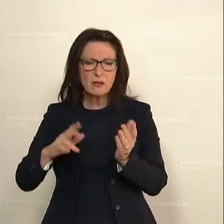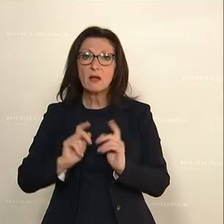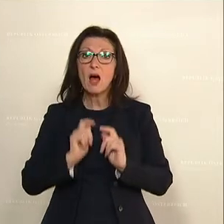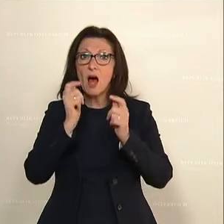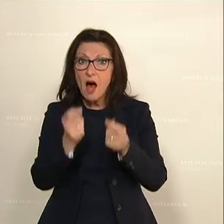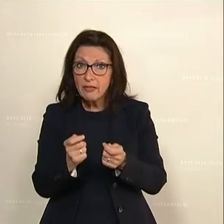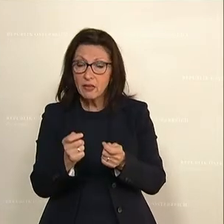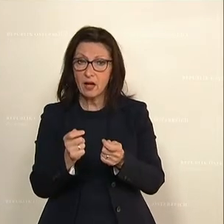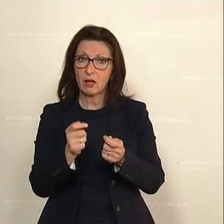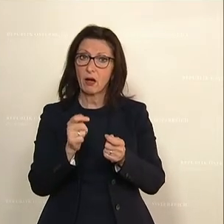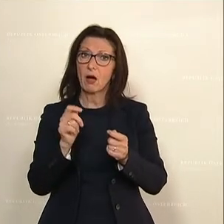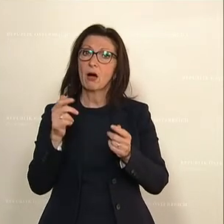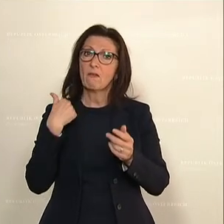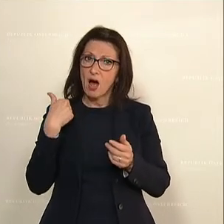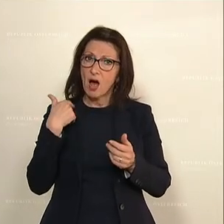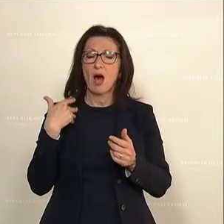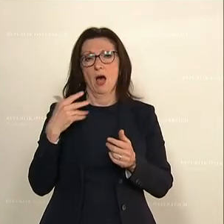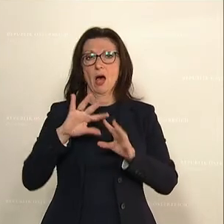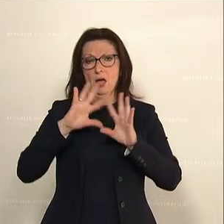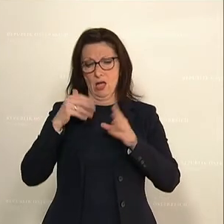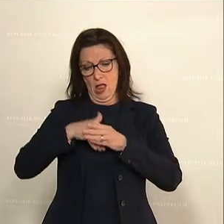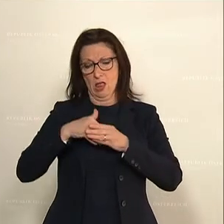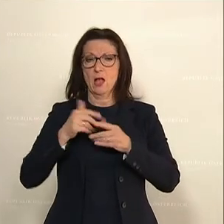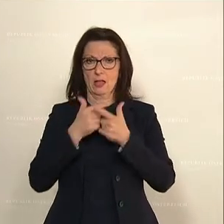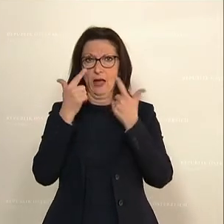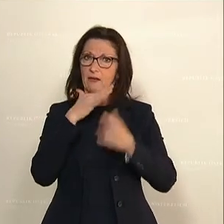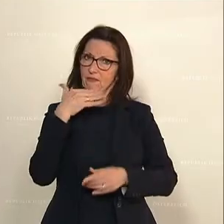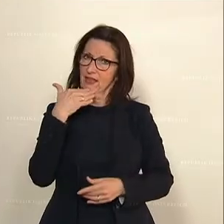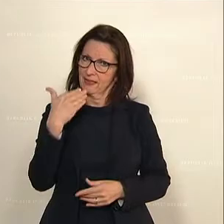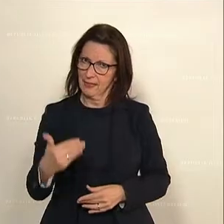in seinen Grundzügen erläutert. Vielen Dank.